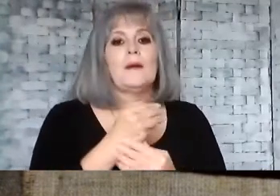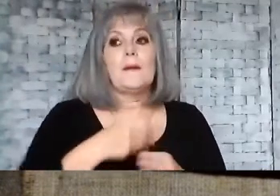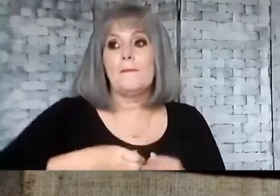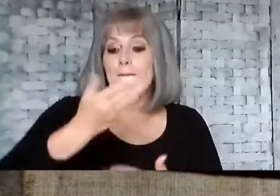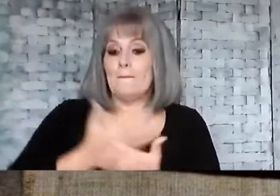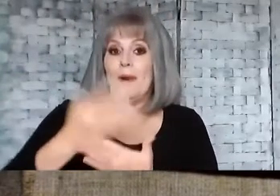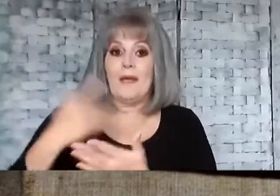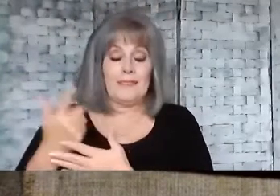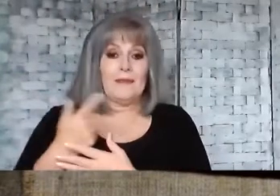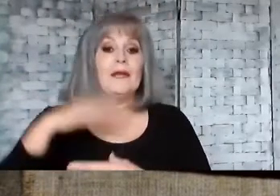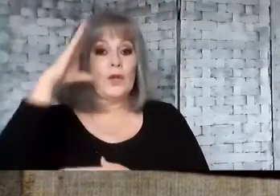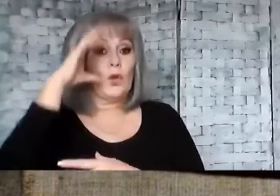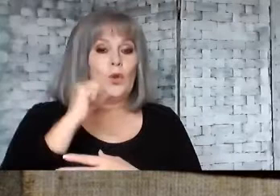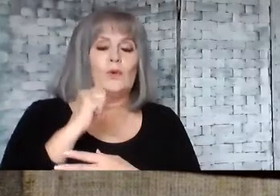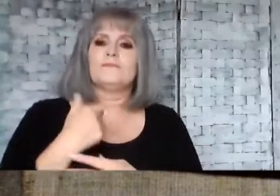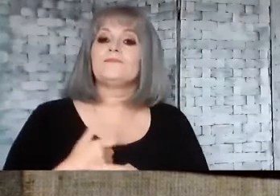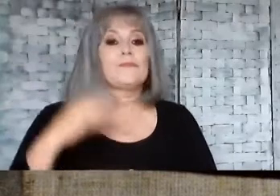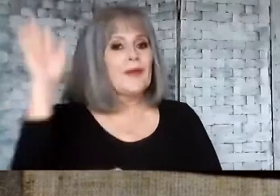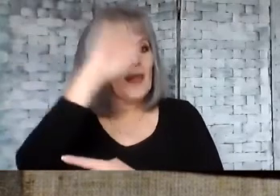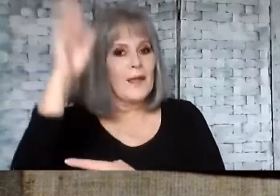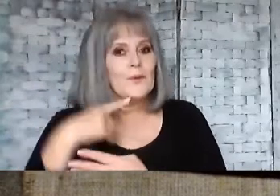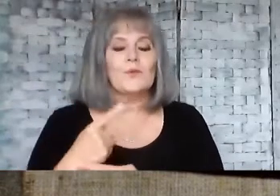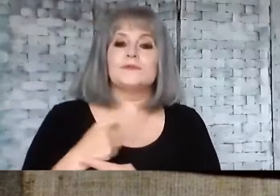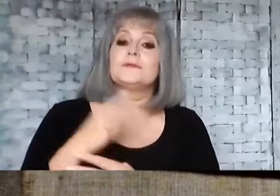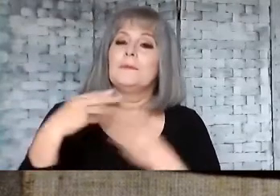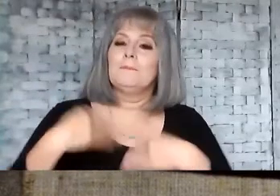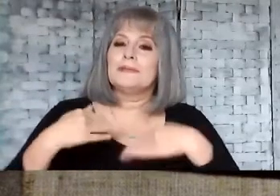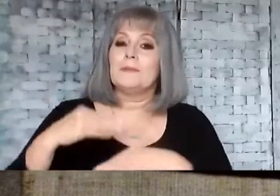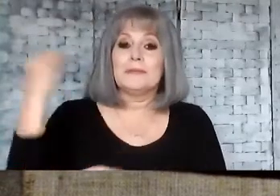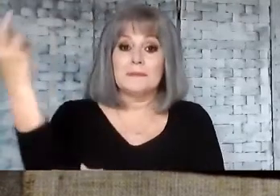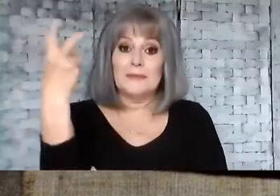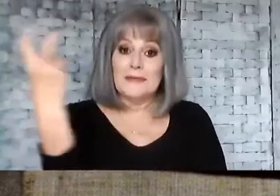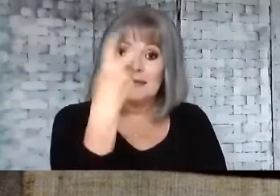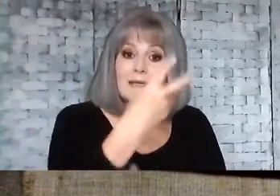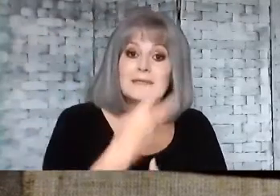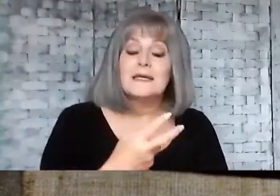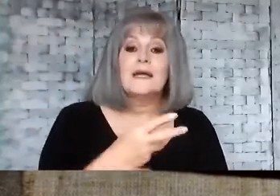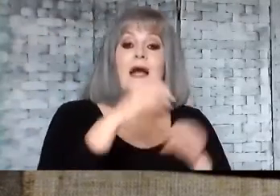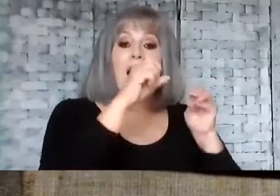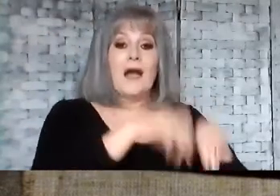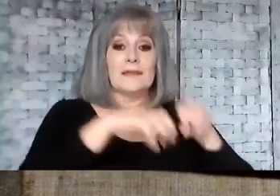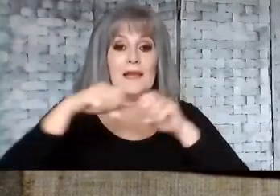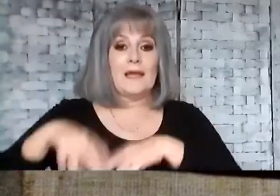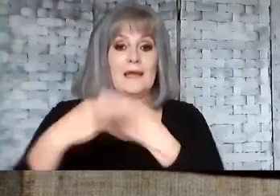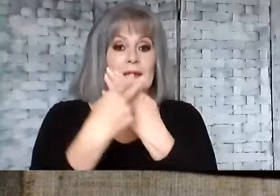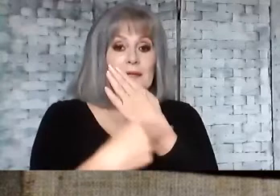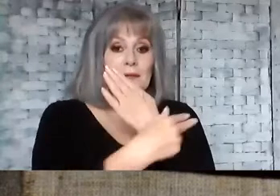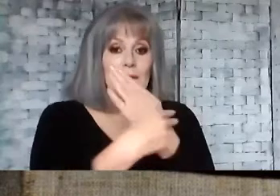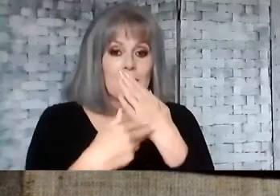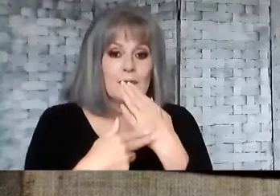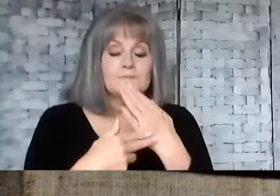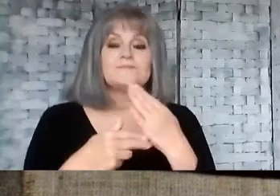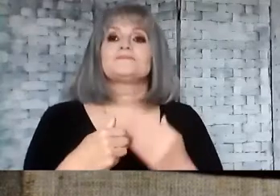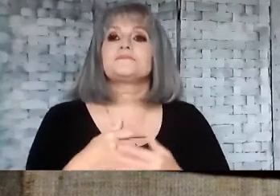en geloof. Goeiedag vriende, ons is bezig met 'n reis deur Handelinge, en ek is oortuig dat so iets